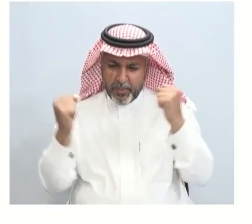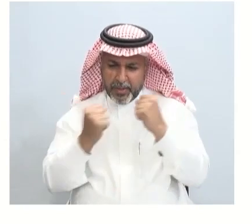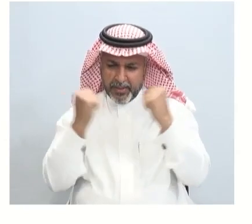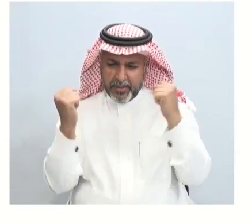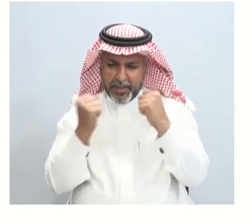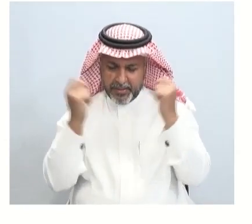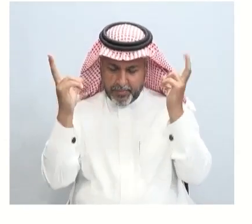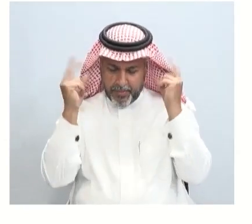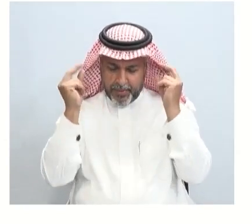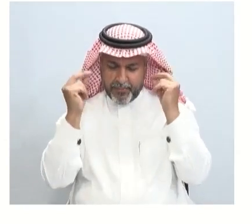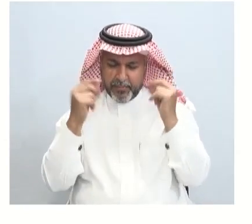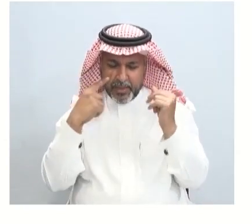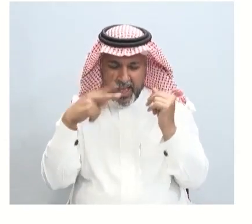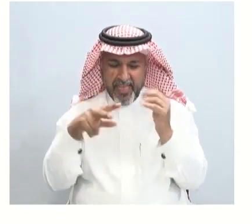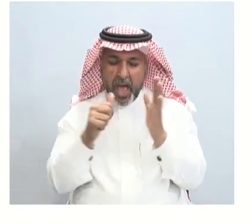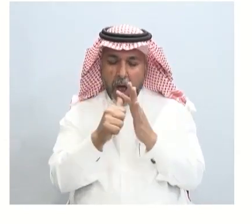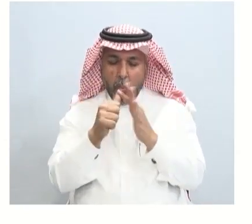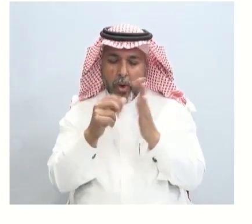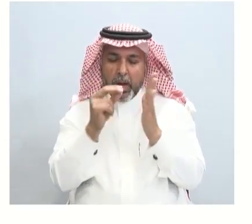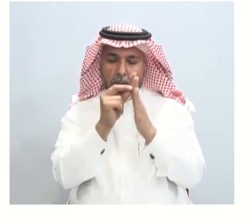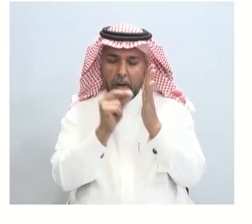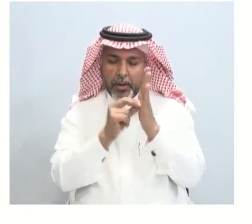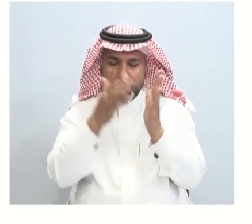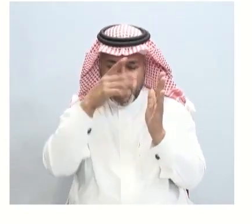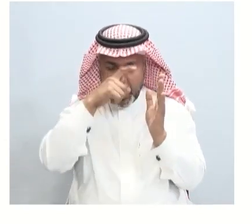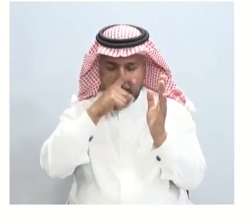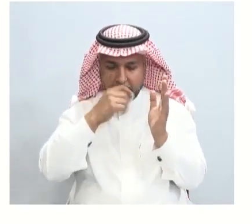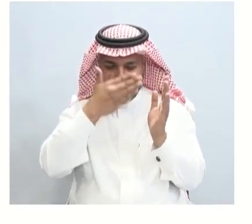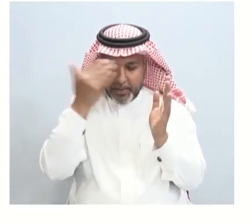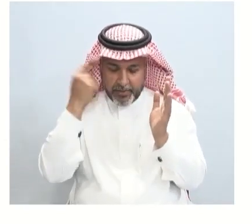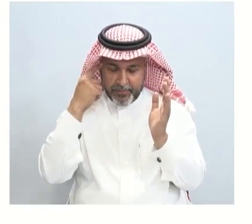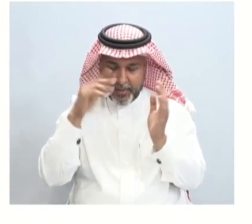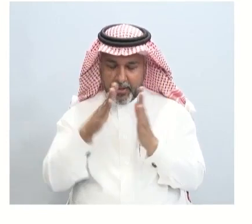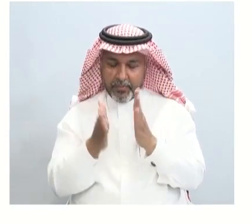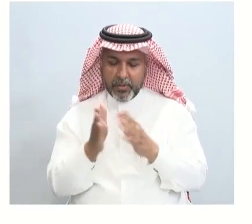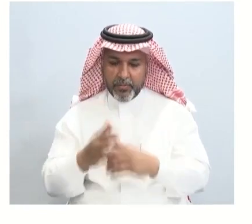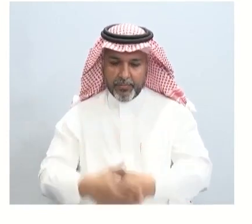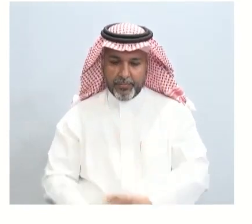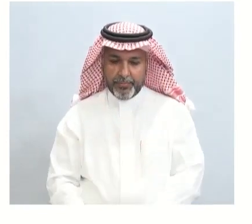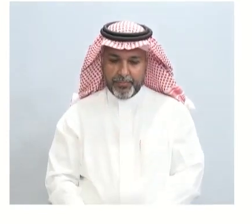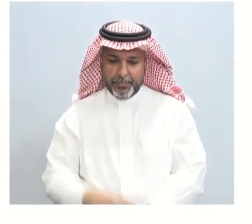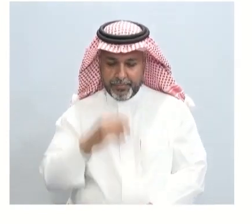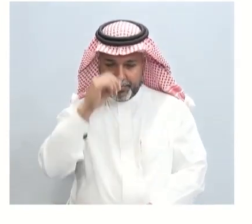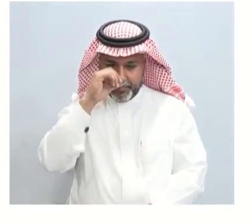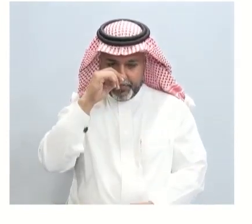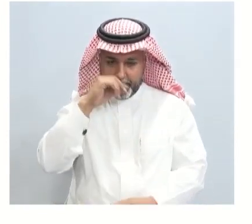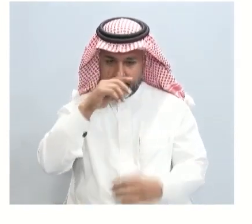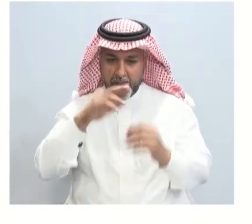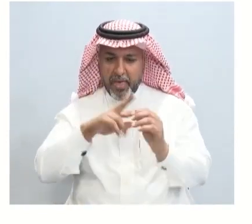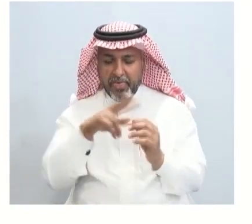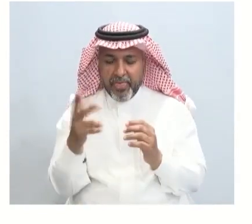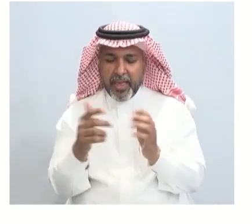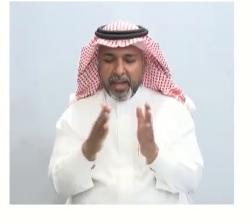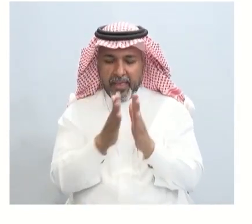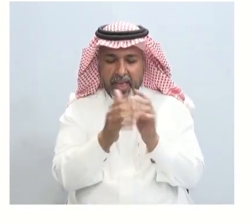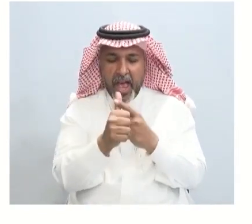في الساين والكوساين كان 360 اما في التان والكوت فطول الدوره 100 نجي للسك والكويك